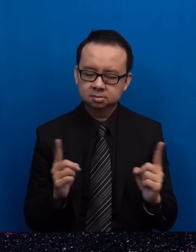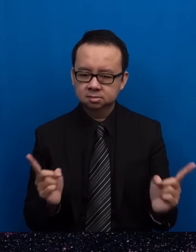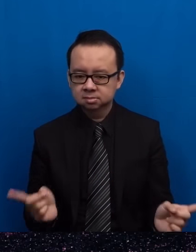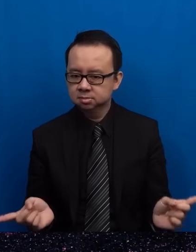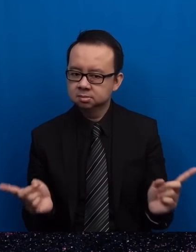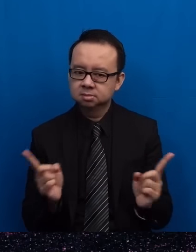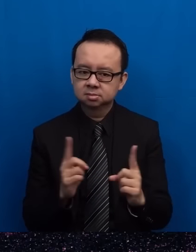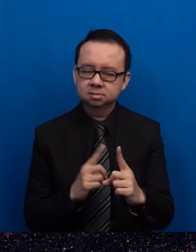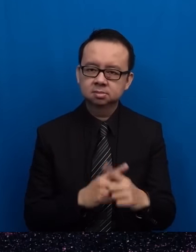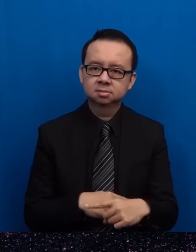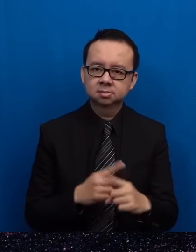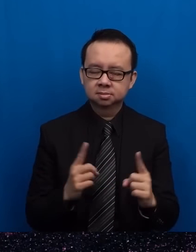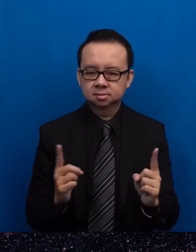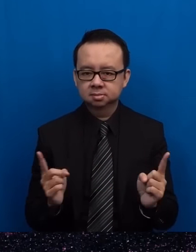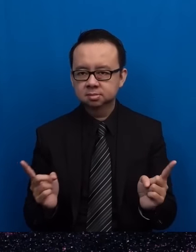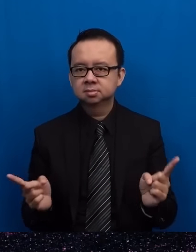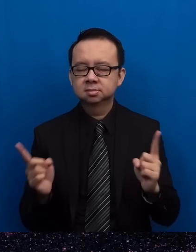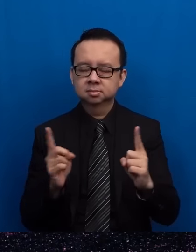kekuatanmu.